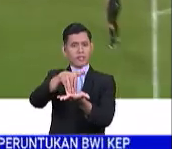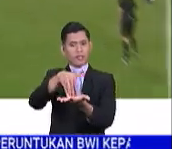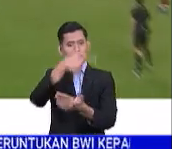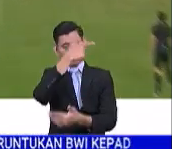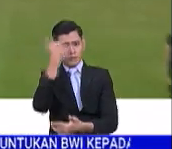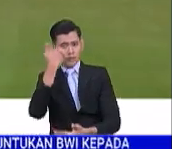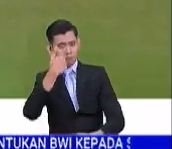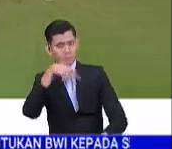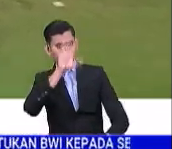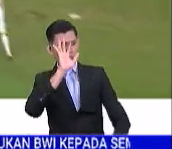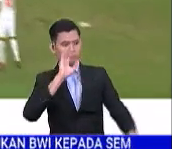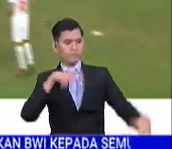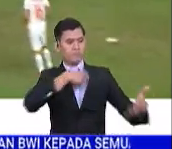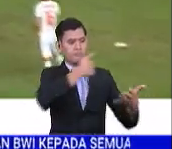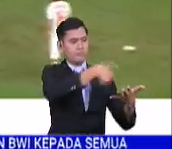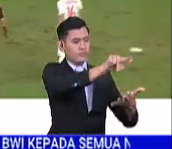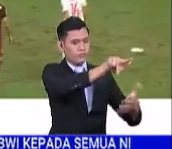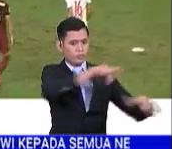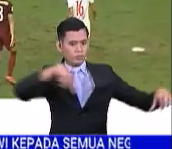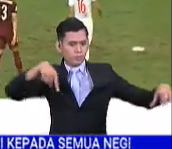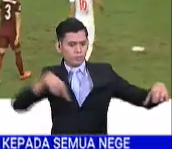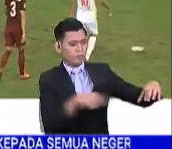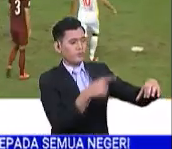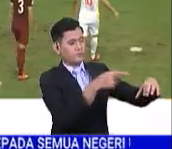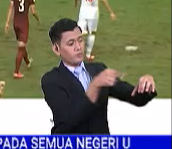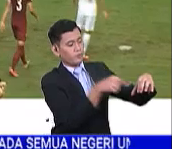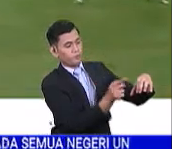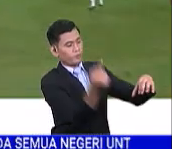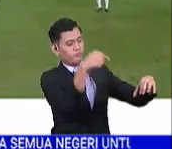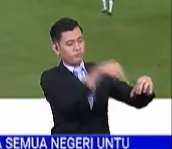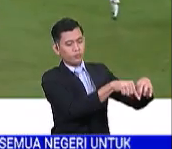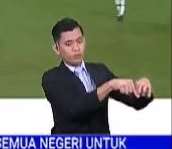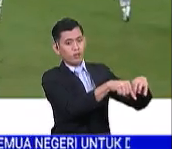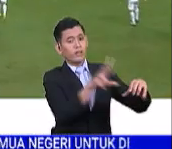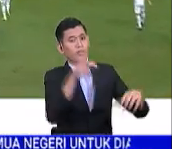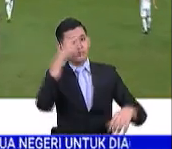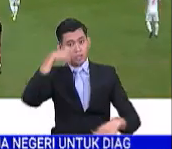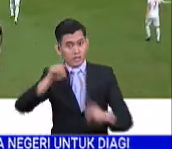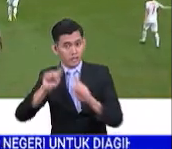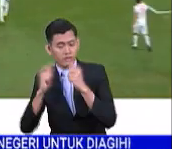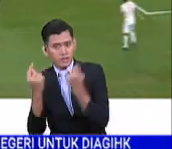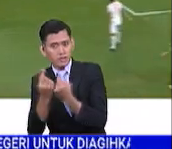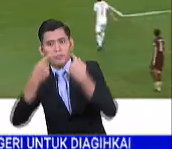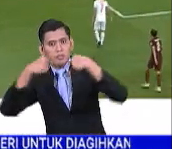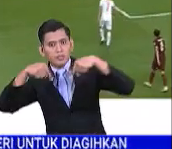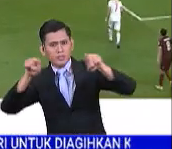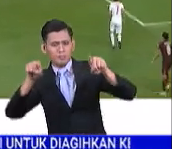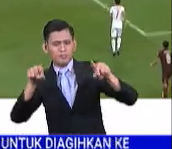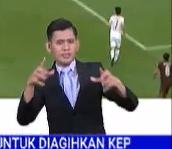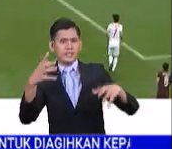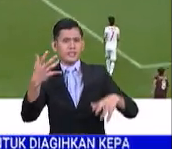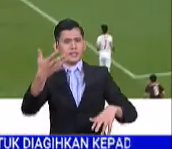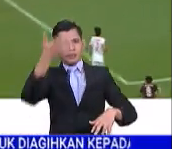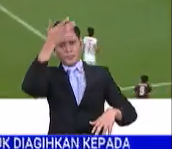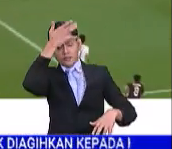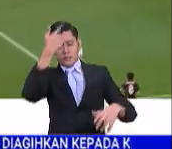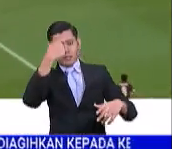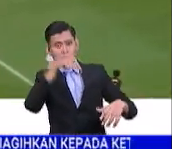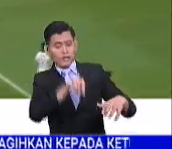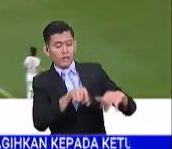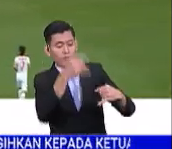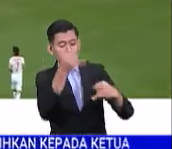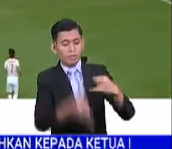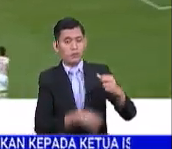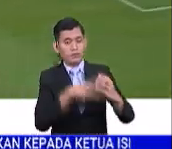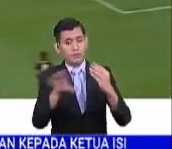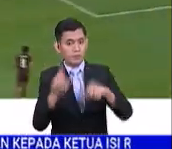berpunca dari sepakan penjuru sedikit melewati tiang gol lawan. Thailand bagaimanapun hampir memecah kebuntuan gol pada hujung masa tambahan